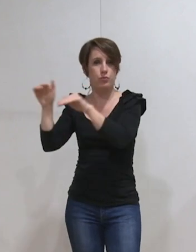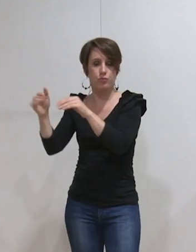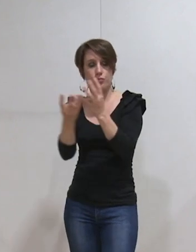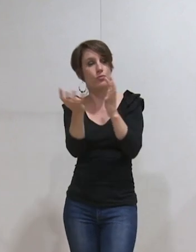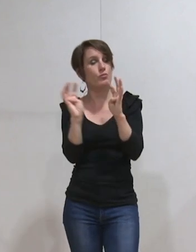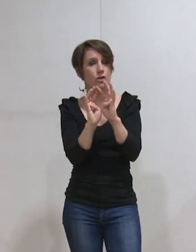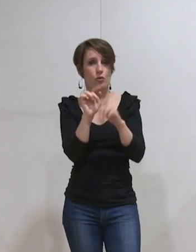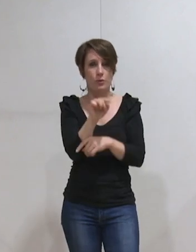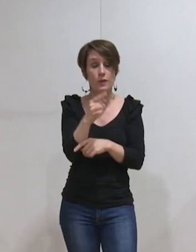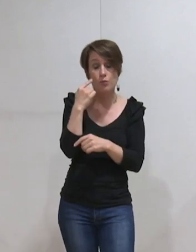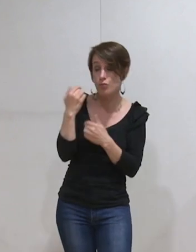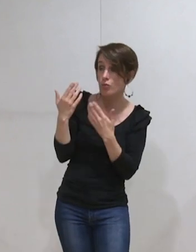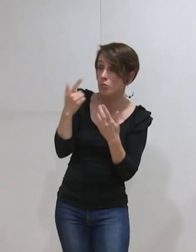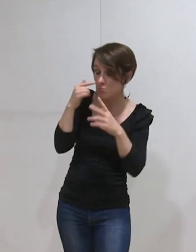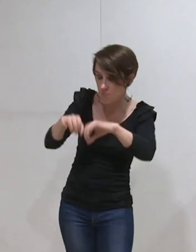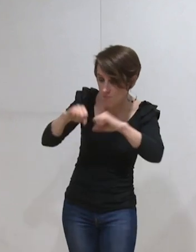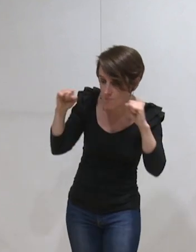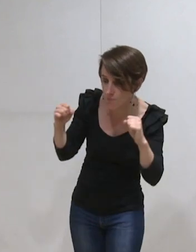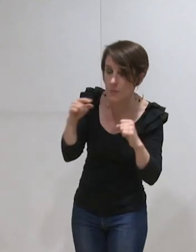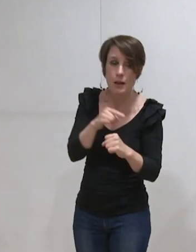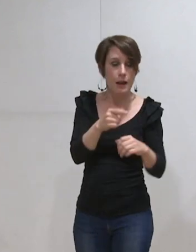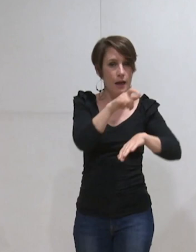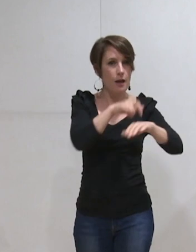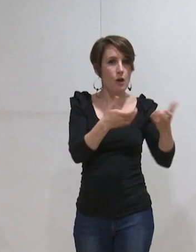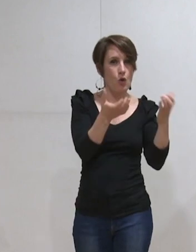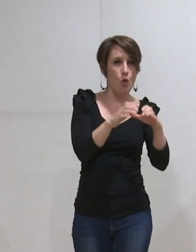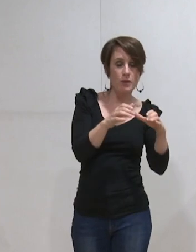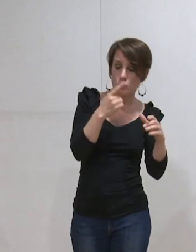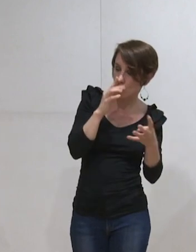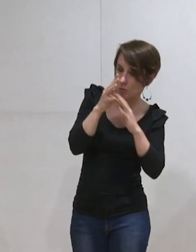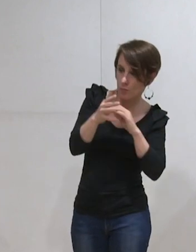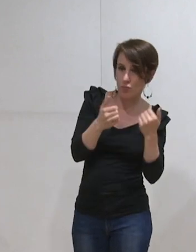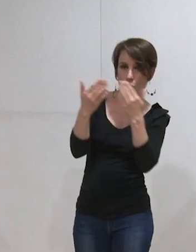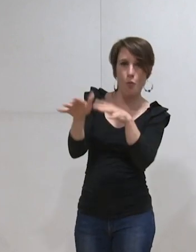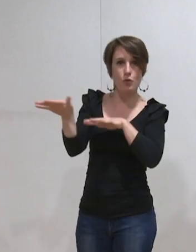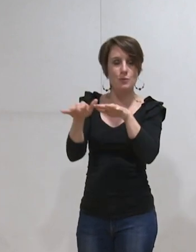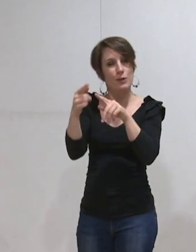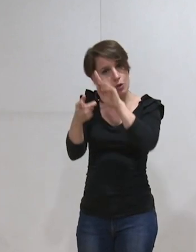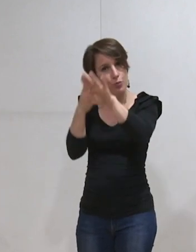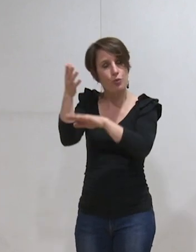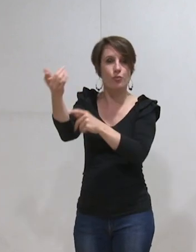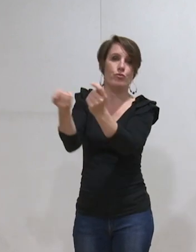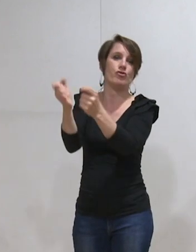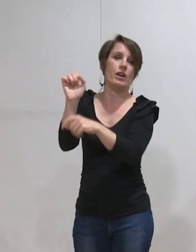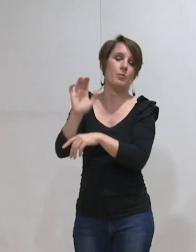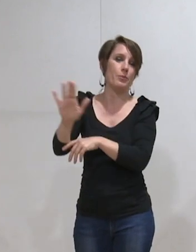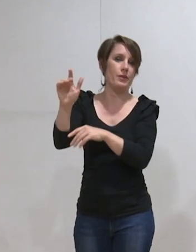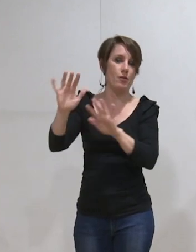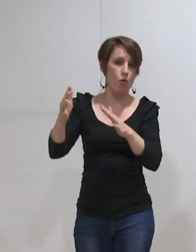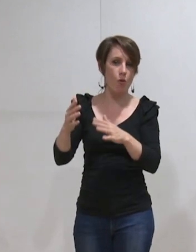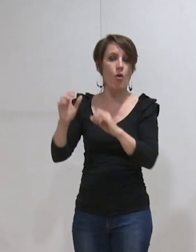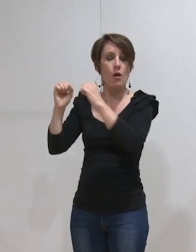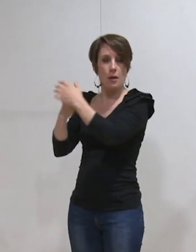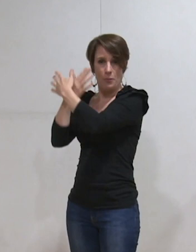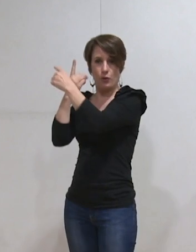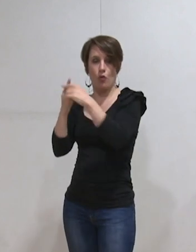différents mode de gestion cette commission devra présenter un avis sur le futur mode de gestion à mettre en place les acteurs économiques locaux la métropole et la ville